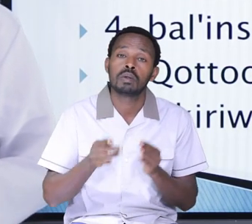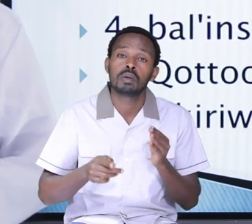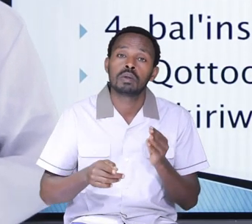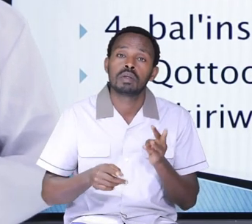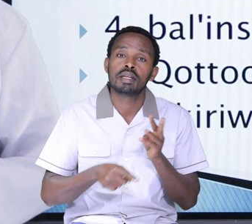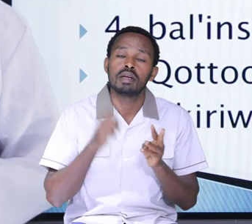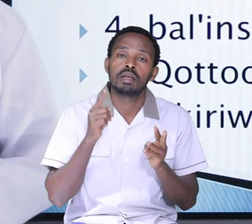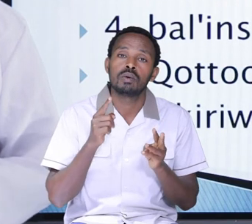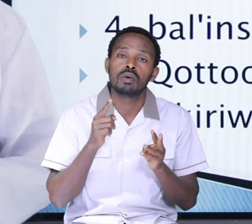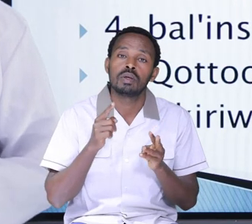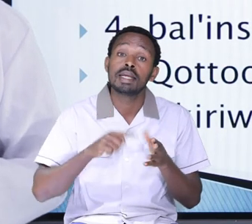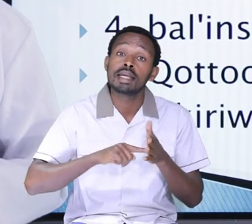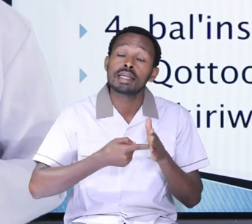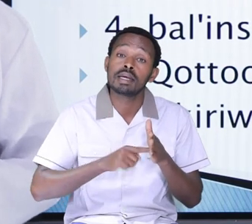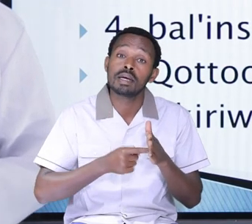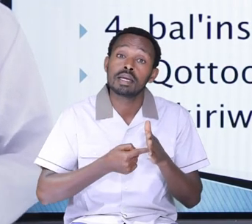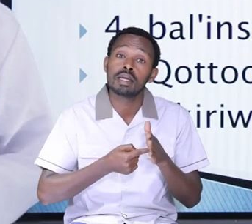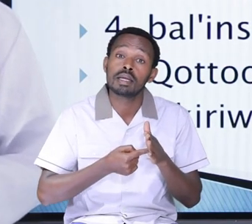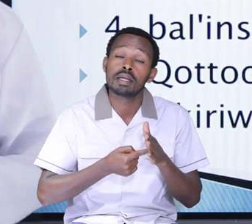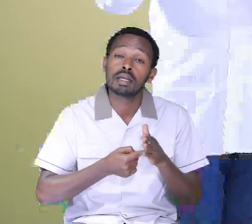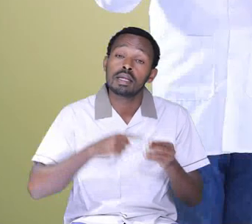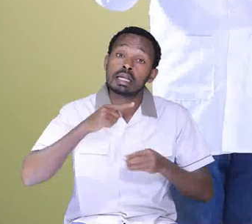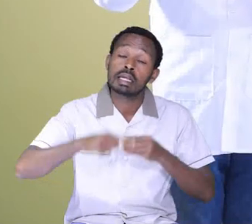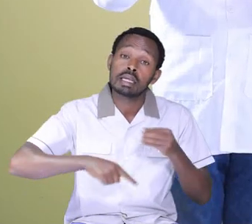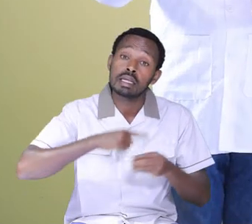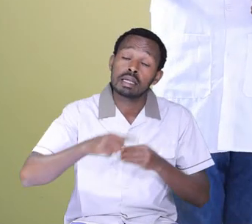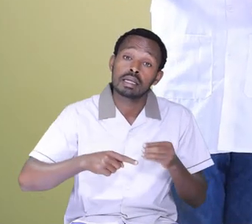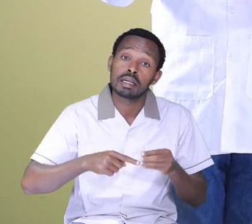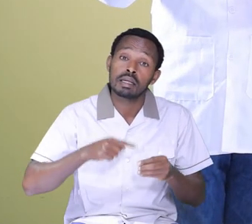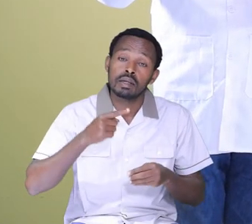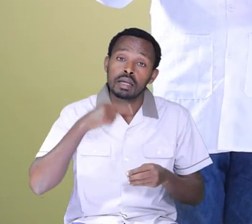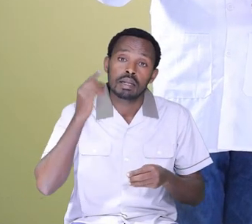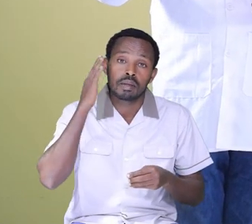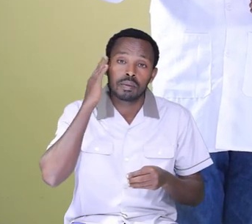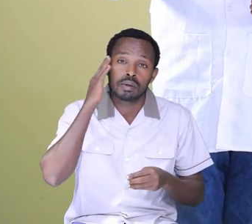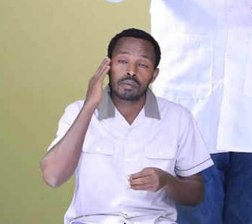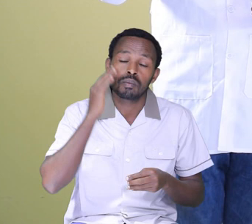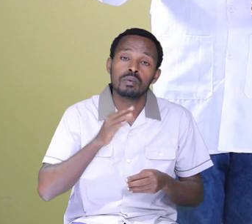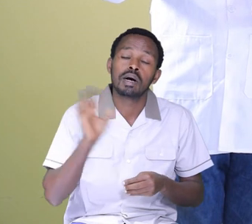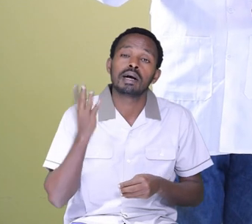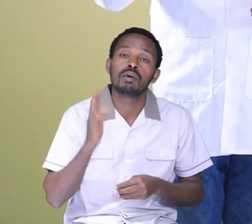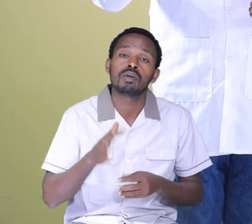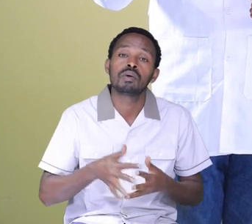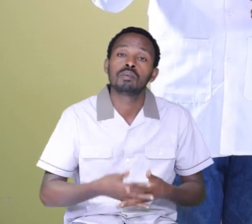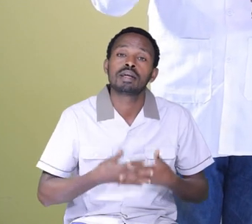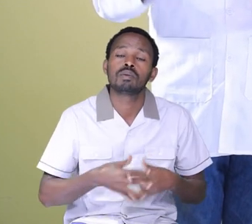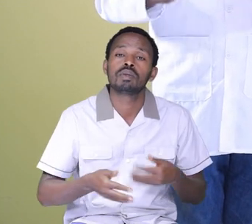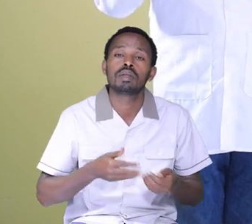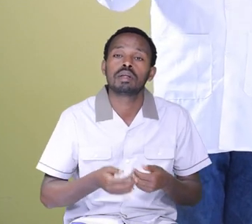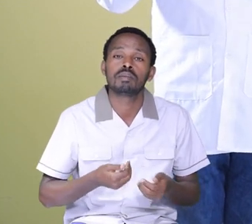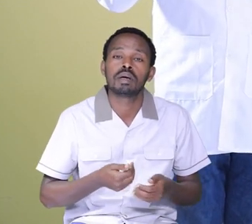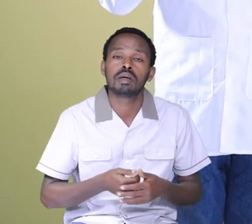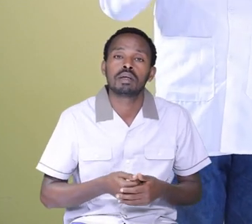irratti iskiriyuu fi giriiwwanii jennee kan nuti beeknu akaakuu maashinoota